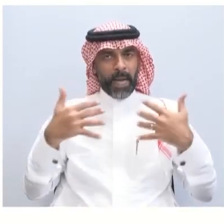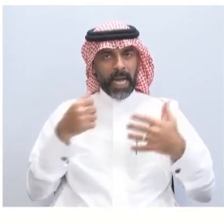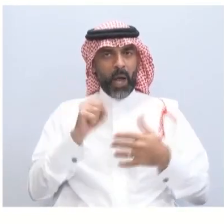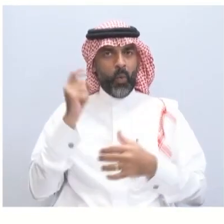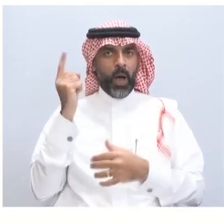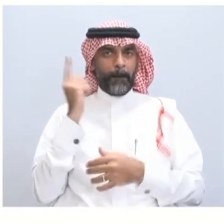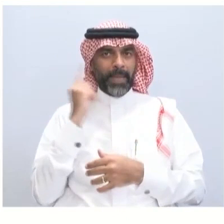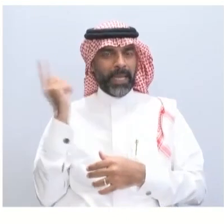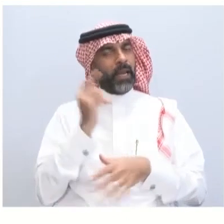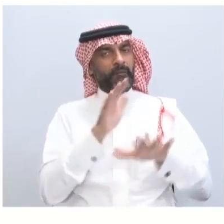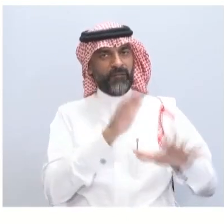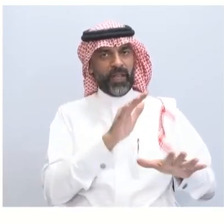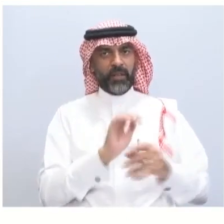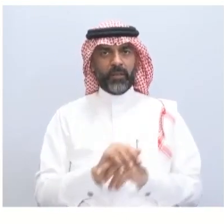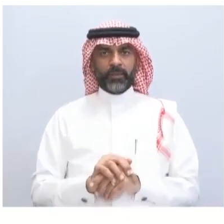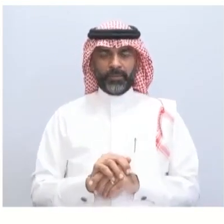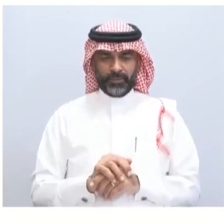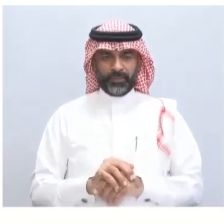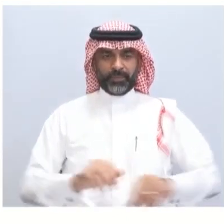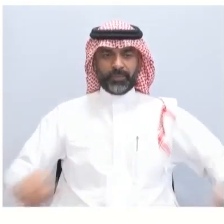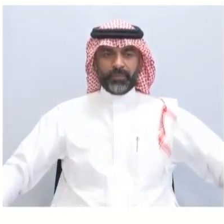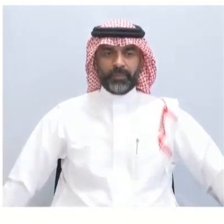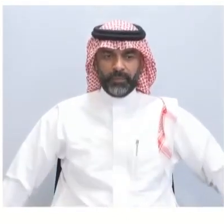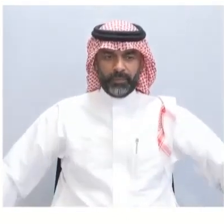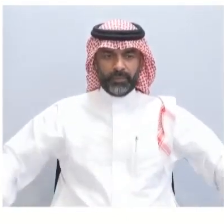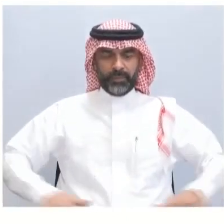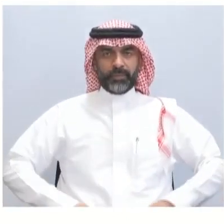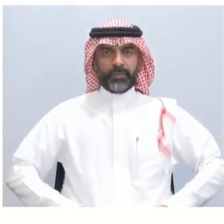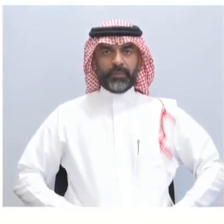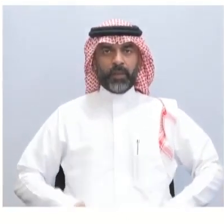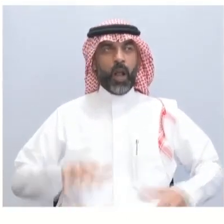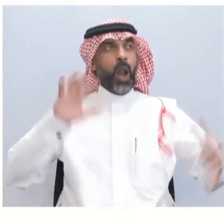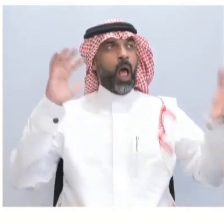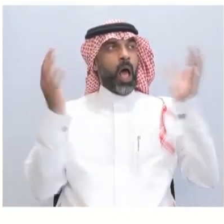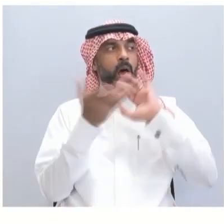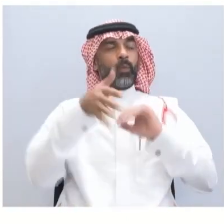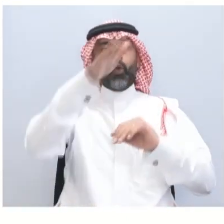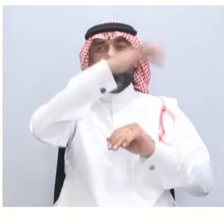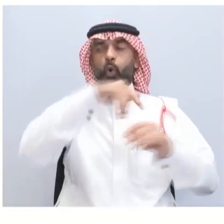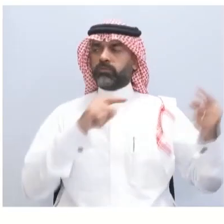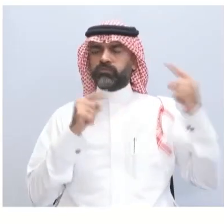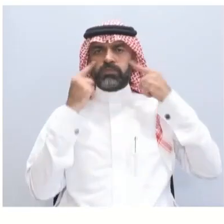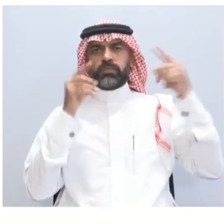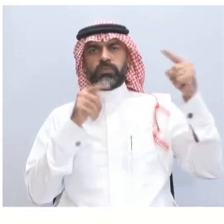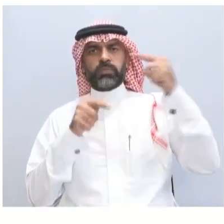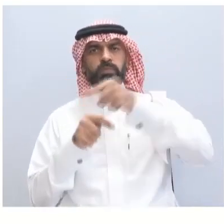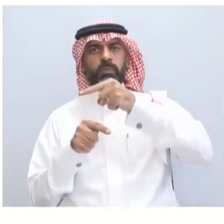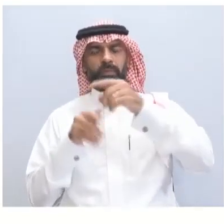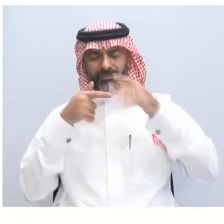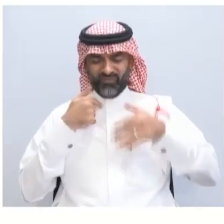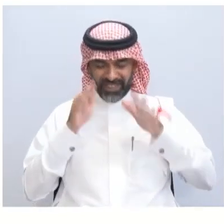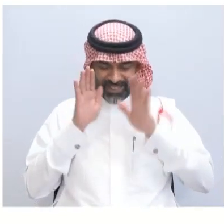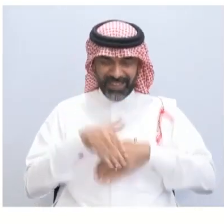المسلمين كل يوم خمس مرات باتجاه الكعبه بالاضافه الى قدوم الحجاج